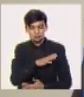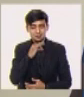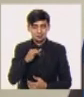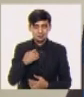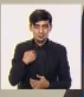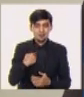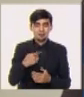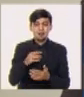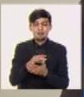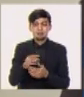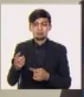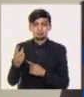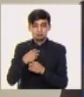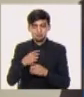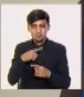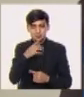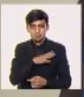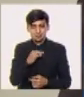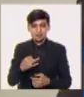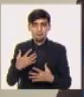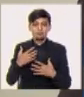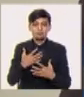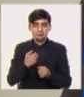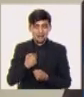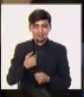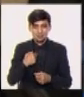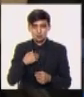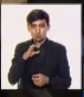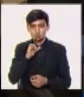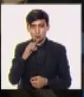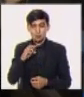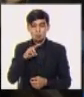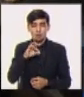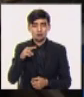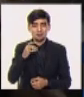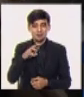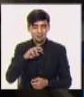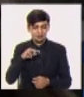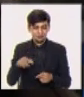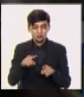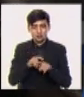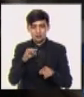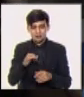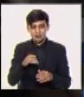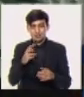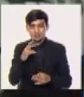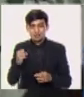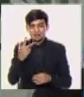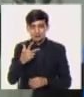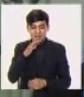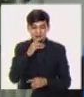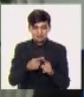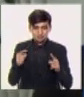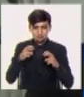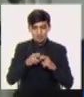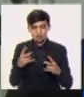потом обращаются уже к нам с тем, чтобы взять нас на субподряд. Большинство проектов рассчитано на срок до 3 лет, и это не